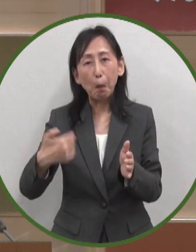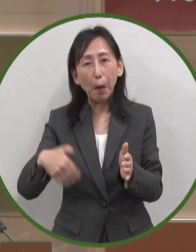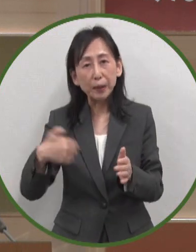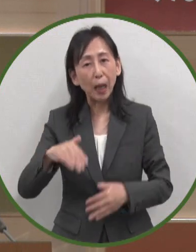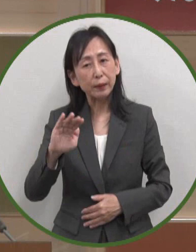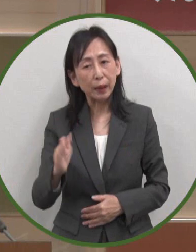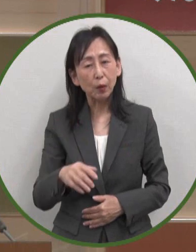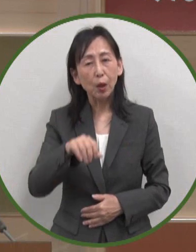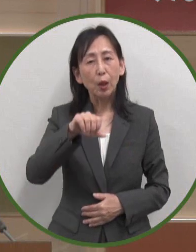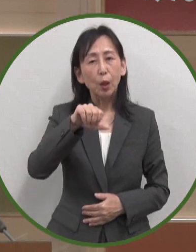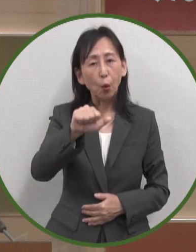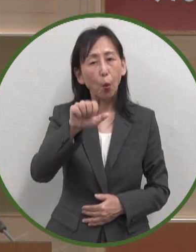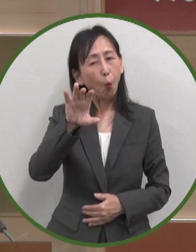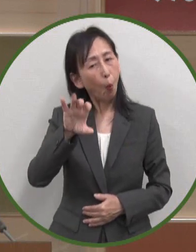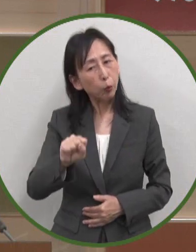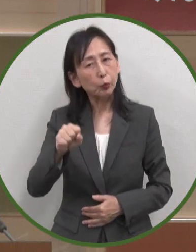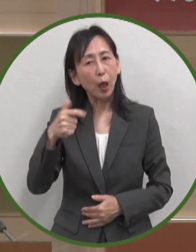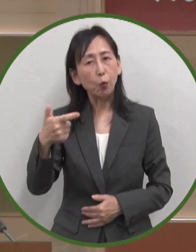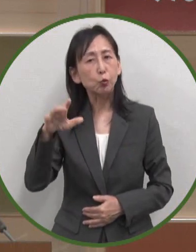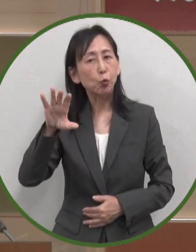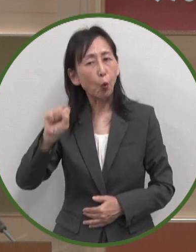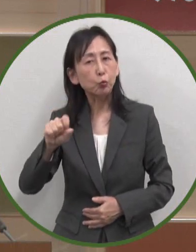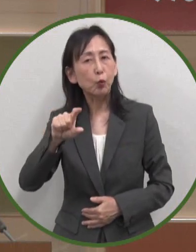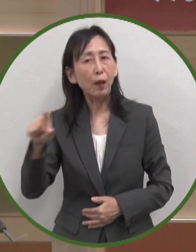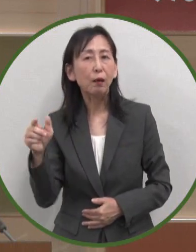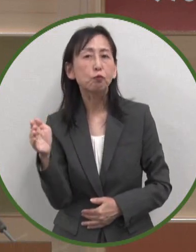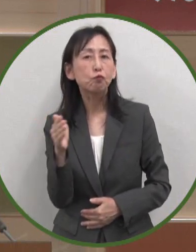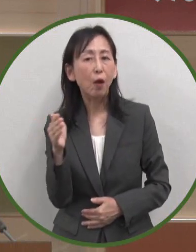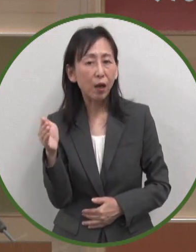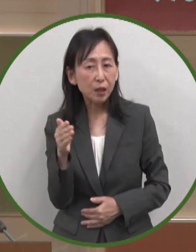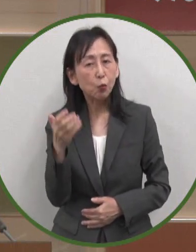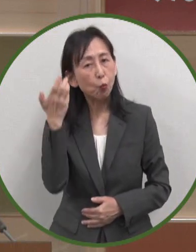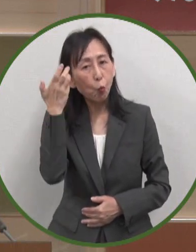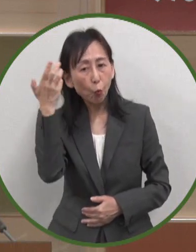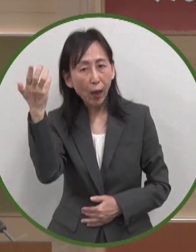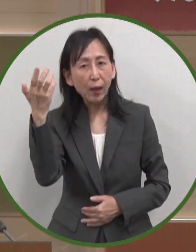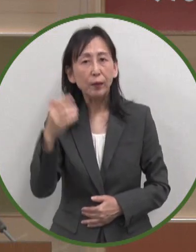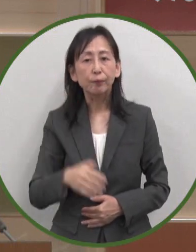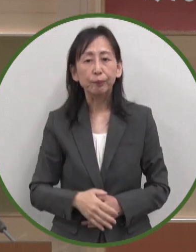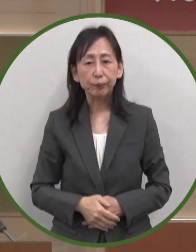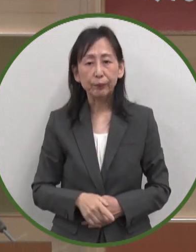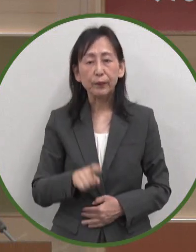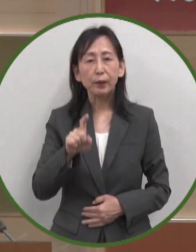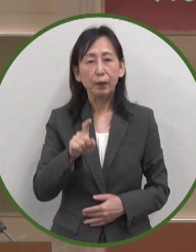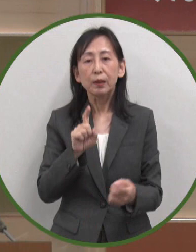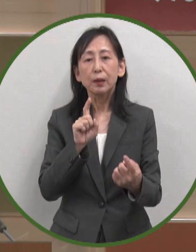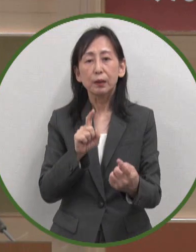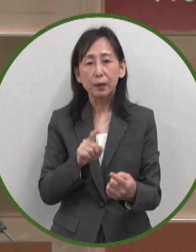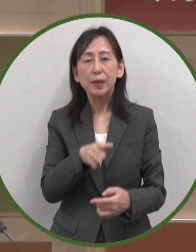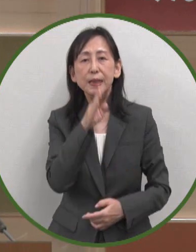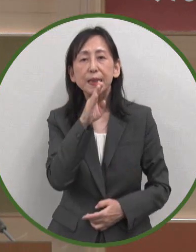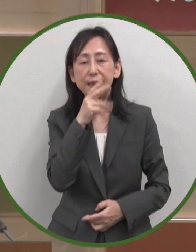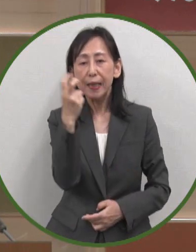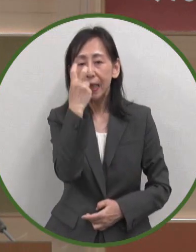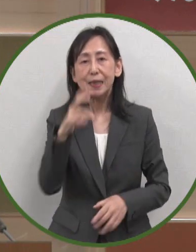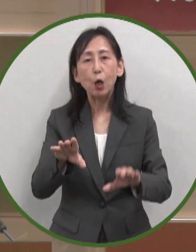あ、大体5億から6億ぐらいの規模で、これは前提として、10万人程度 の,